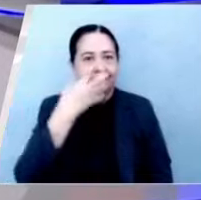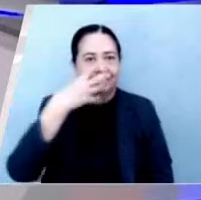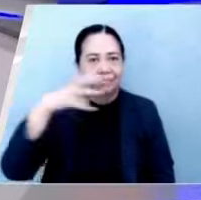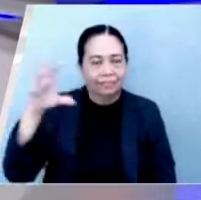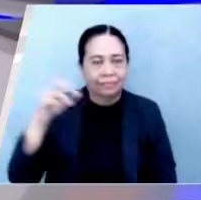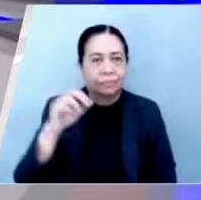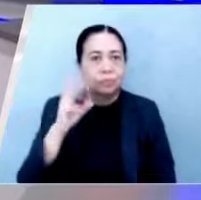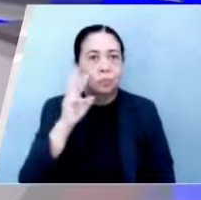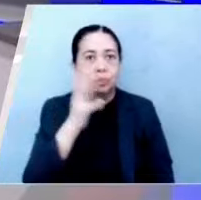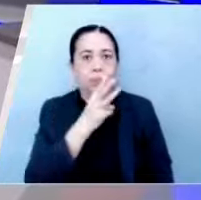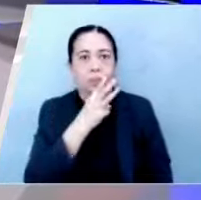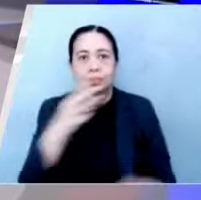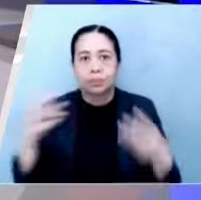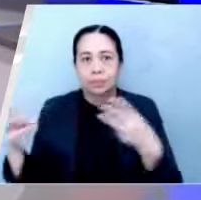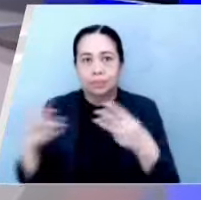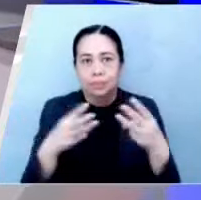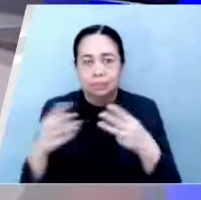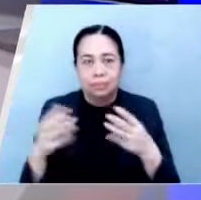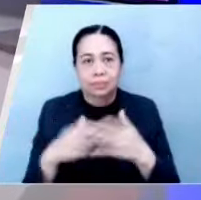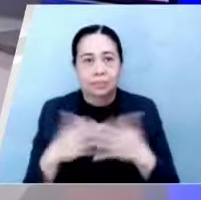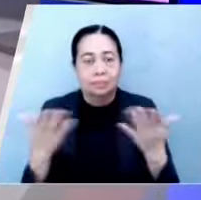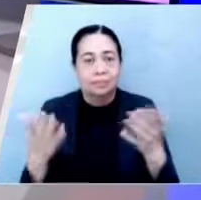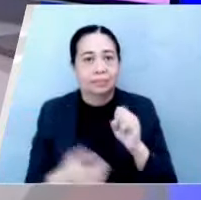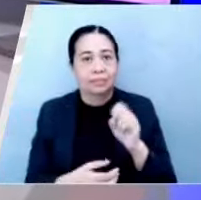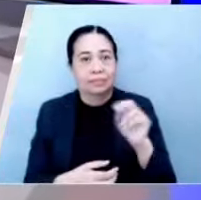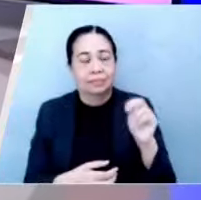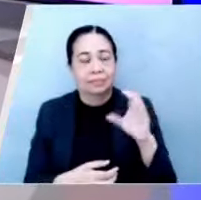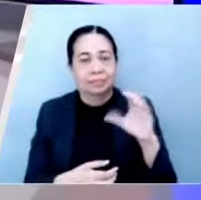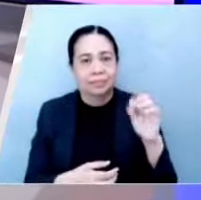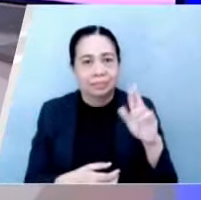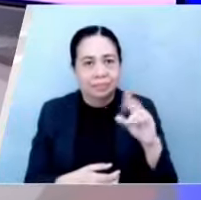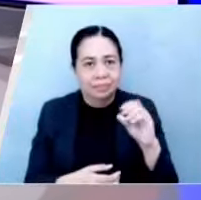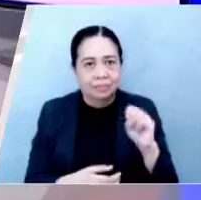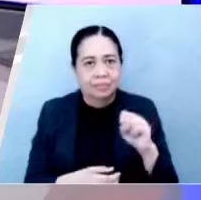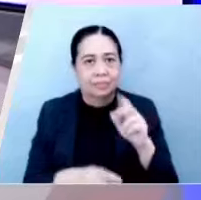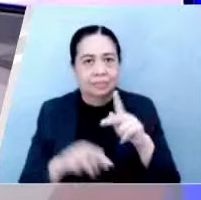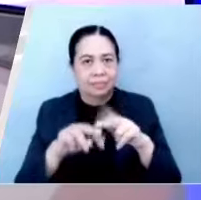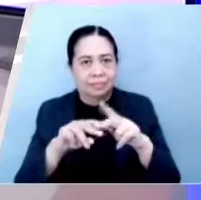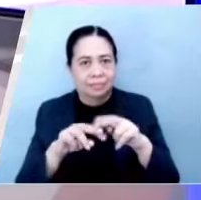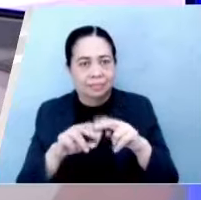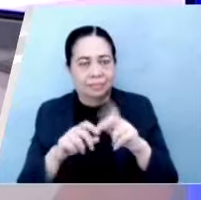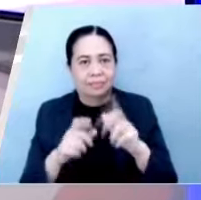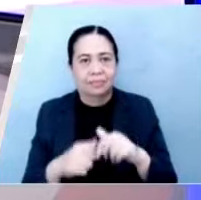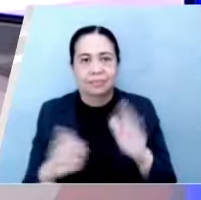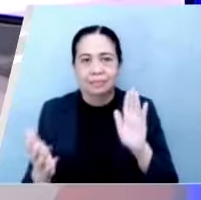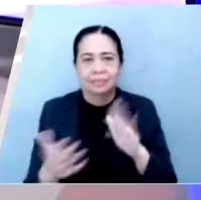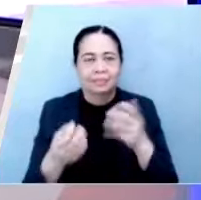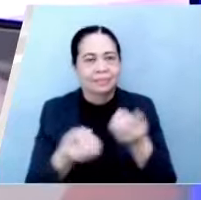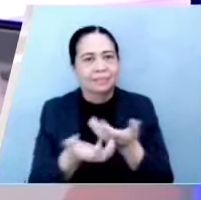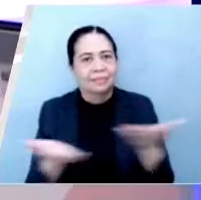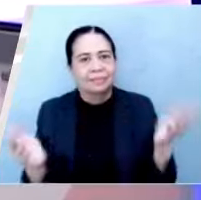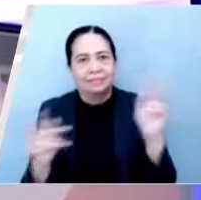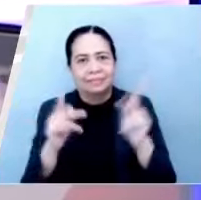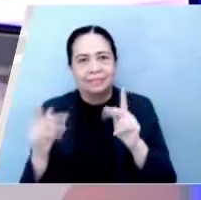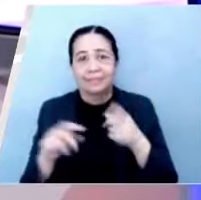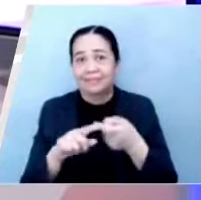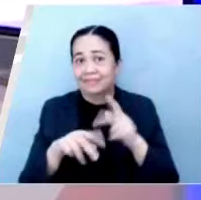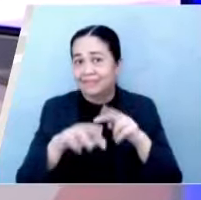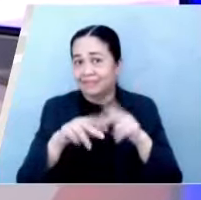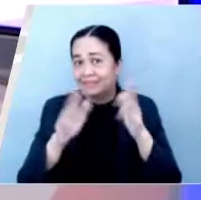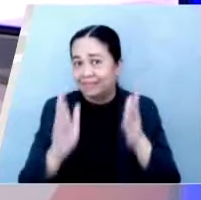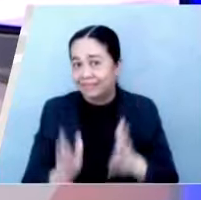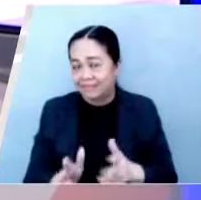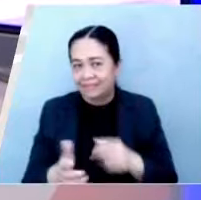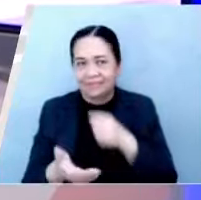sa kanilang mall show sa San Carlos City, Pangasinan. Ang mainit na salubong sa kanila ng mga Pangasinense sa